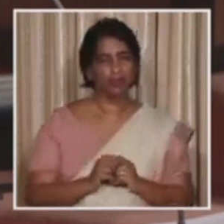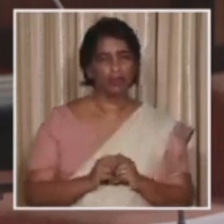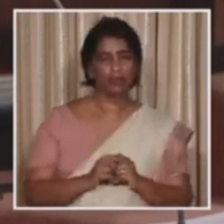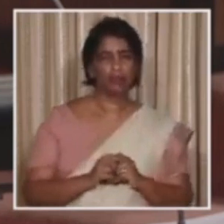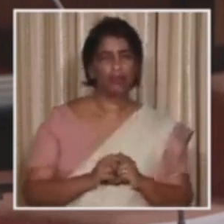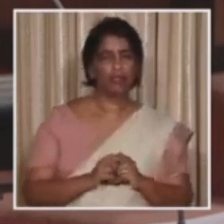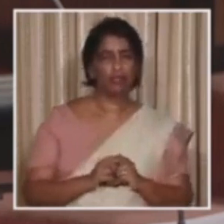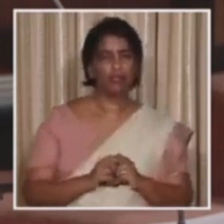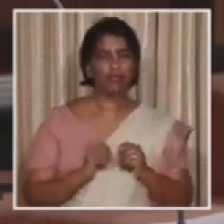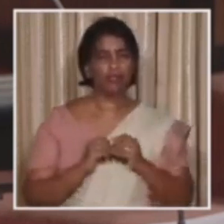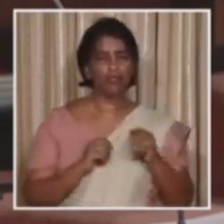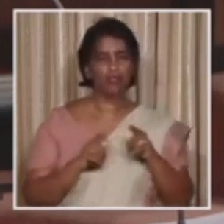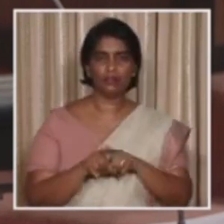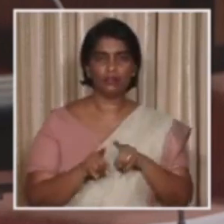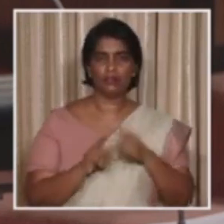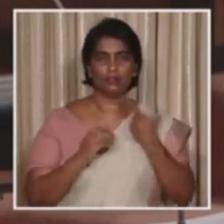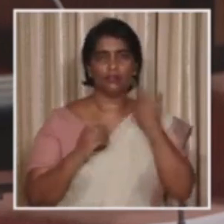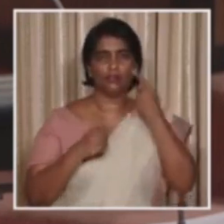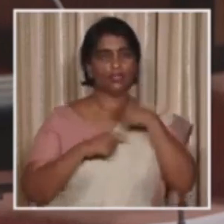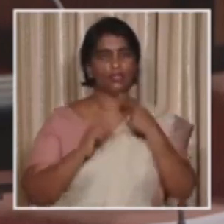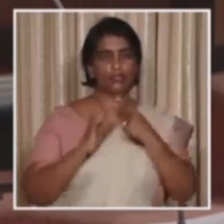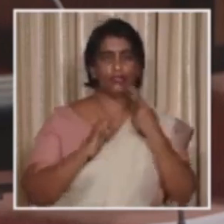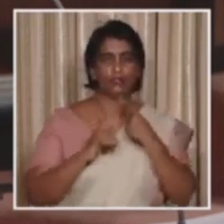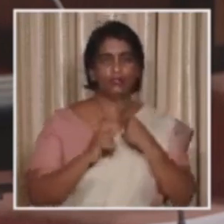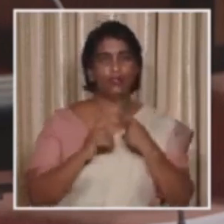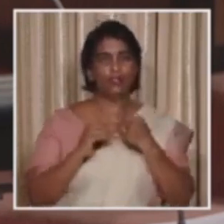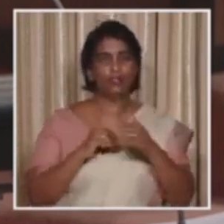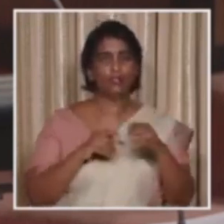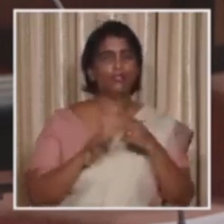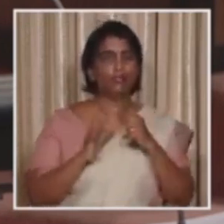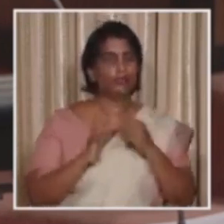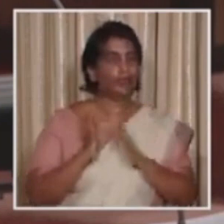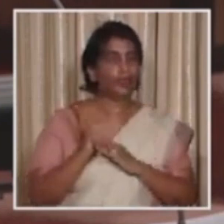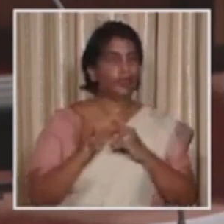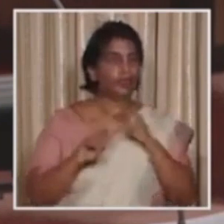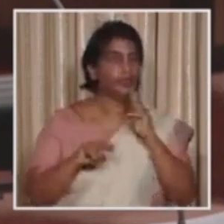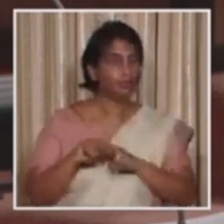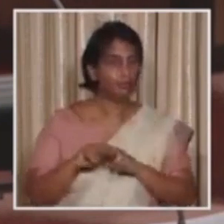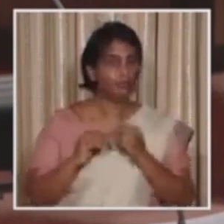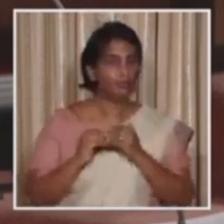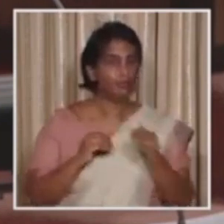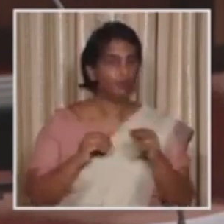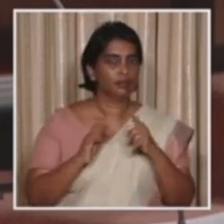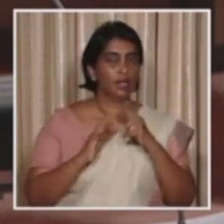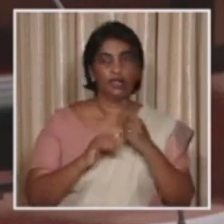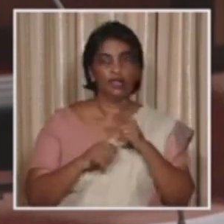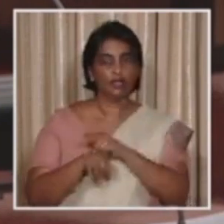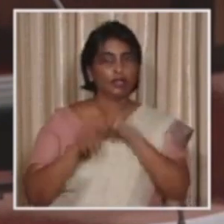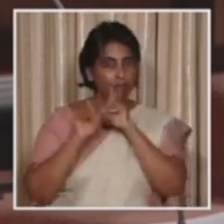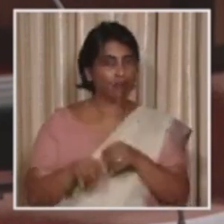வேண்டும் என்ற கோரிக்கையை இந்த உயர் சபையிலே நான் வேண்டுகோள் விடுக்கின்றேன். அப்பொழுதுதான் உடனடியாக